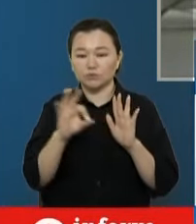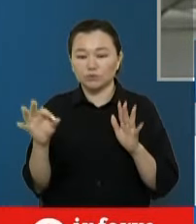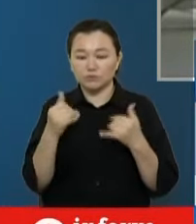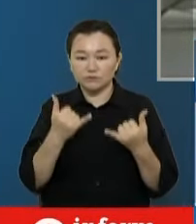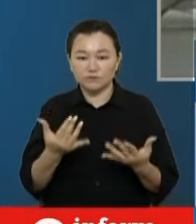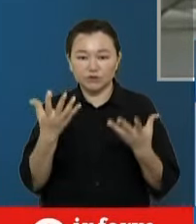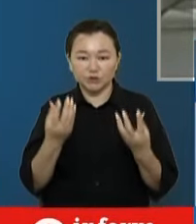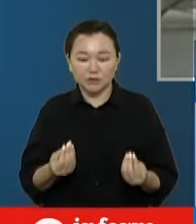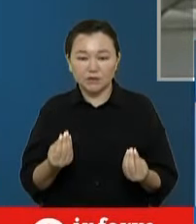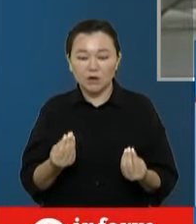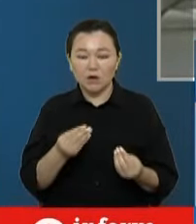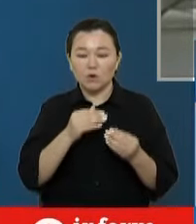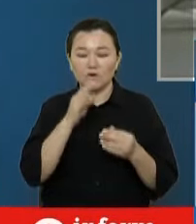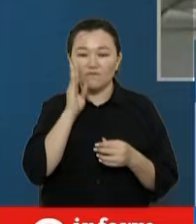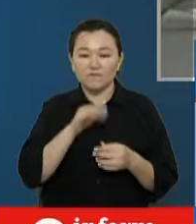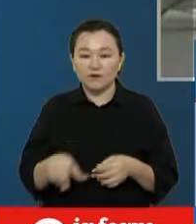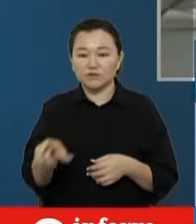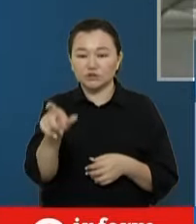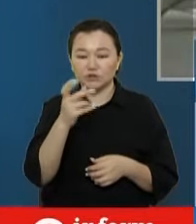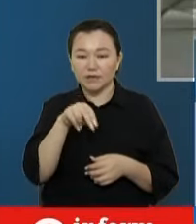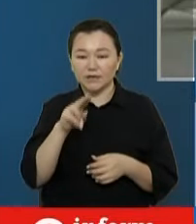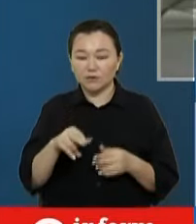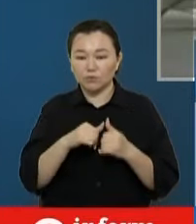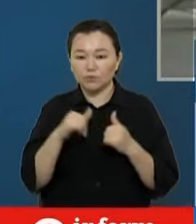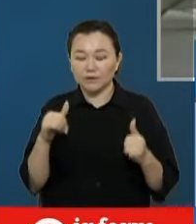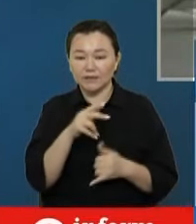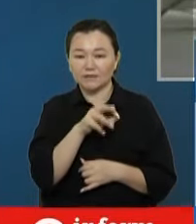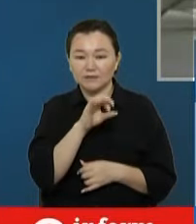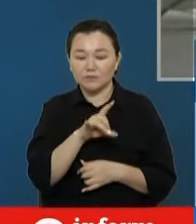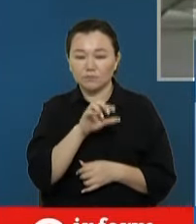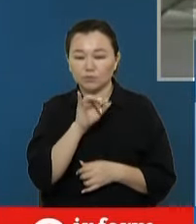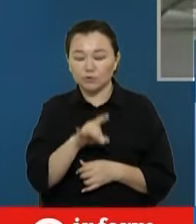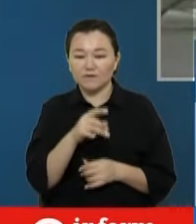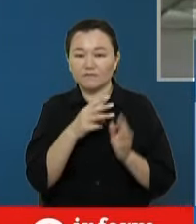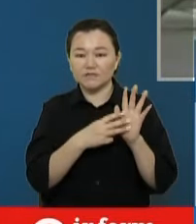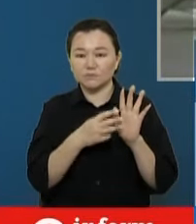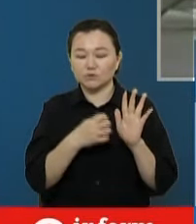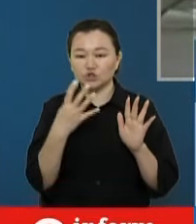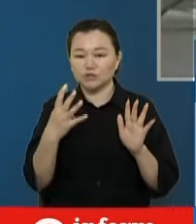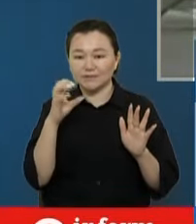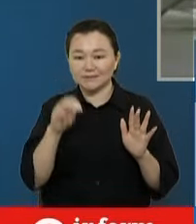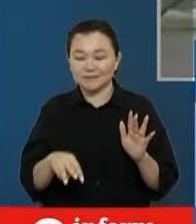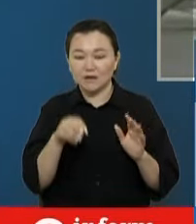дня, уровень реки Жайык в поселке Индербург составляет 804 сантиметра, при опасном